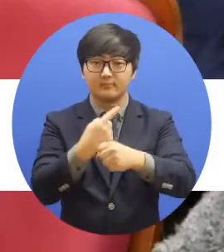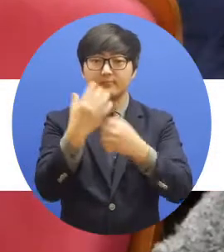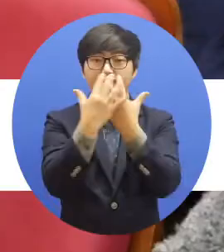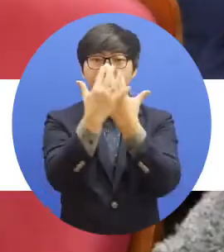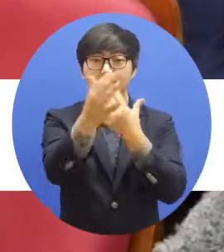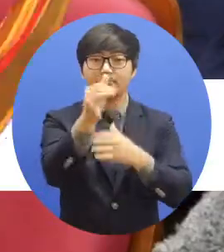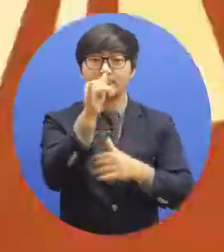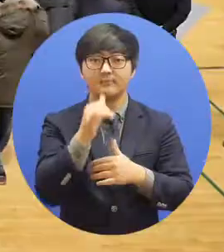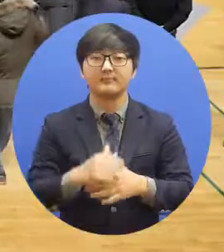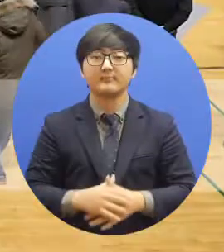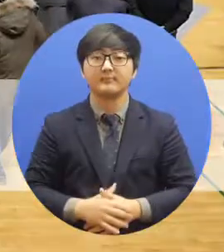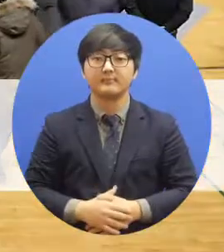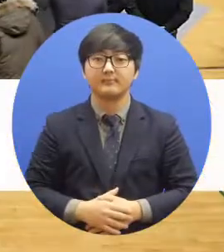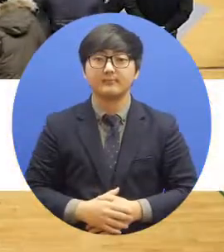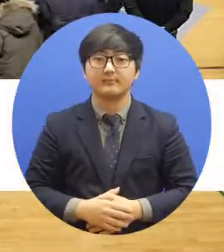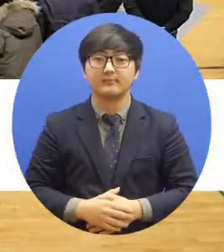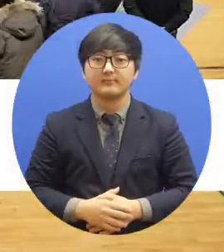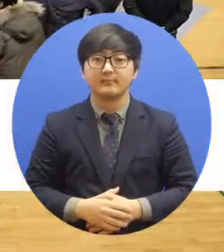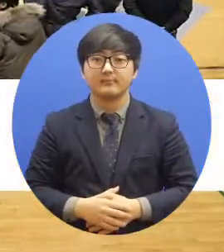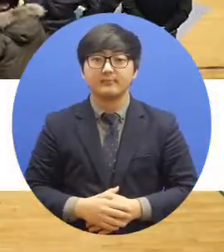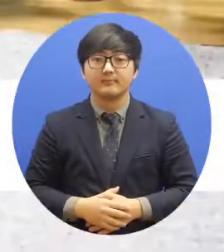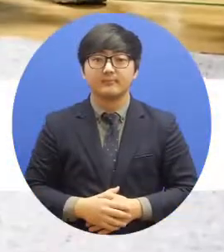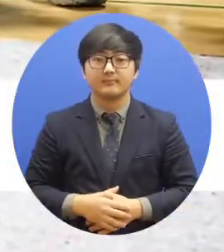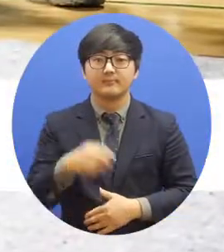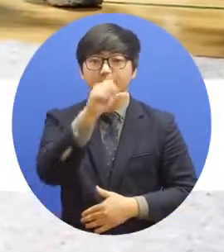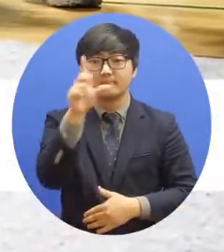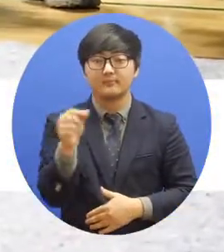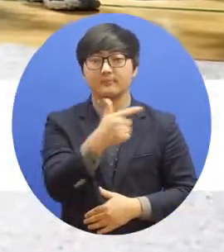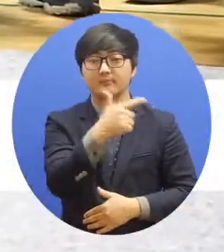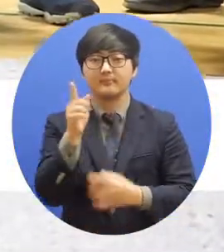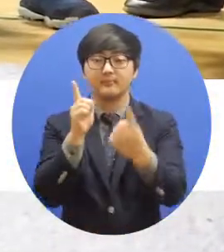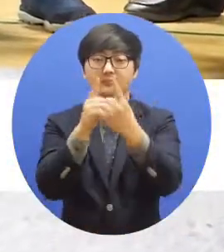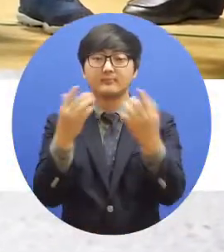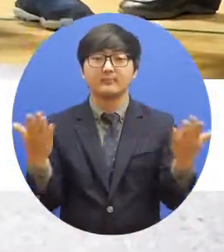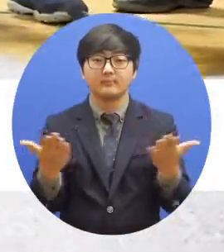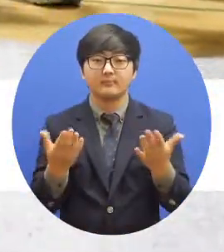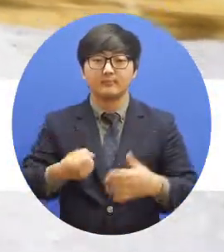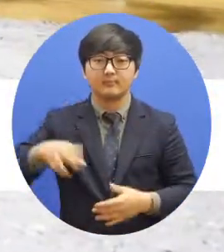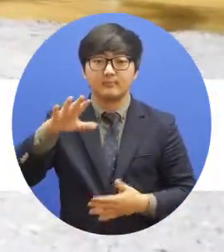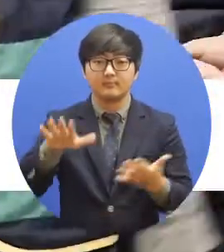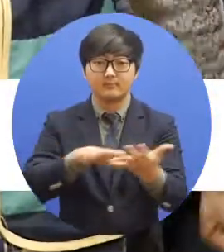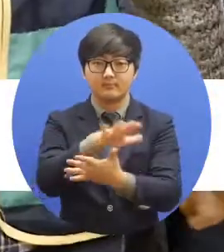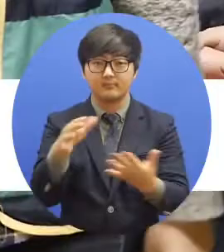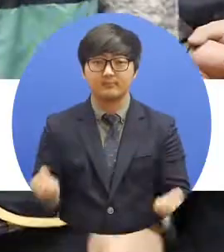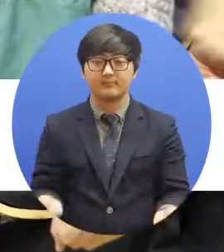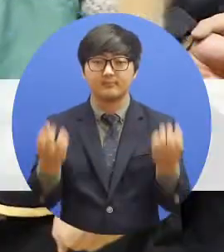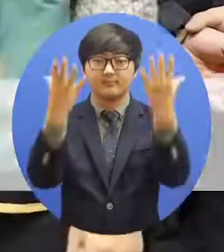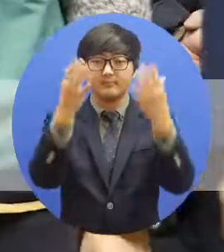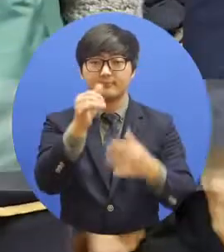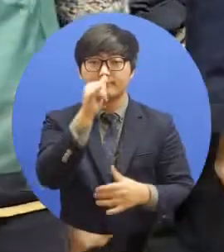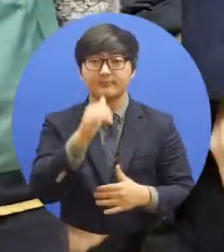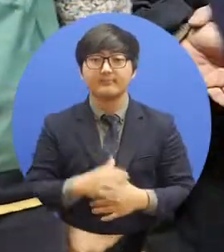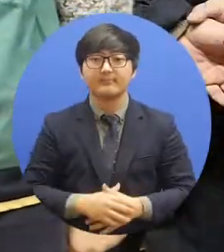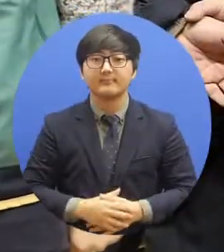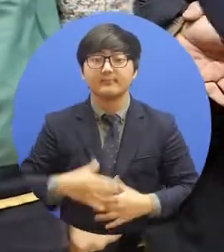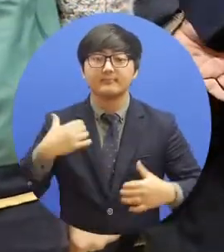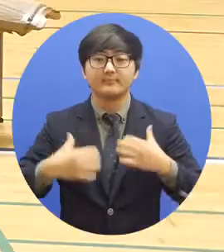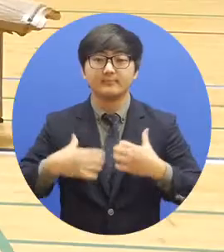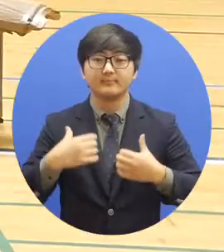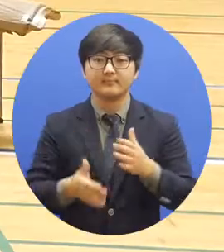개최됐습니다. 정유년 정월 대보름맞이 직원화합 윷놀이 한마당이 열렸습니다.